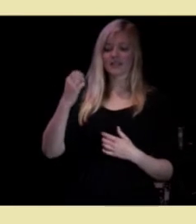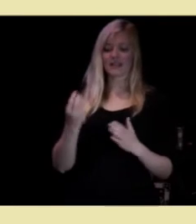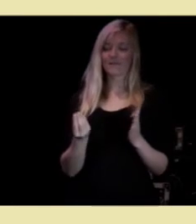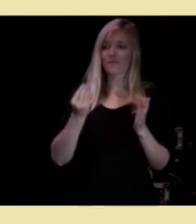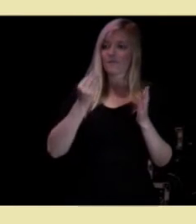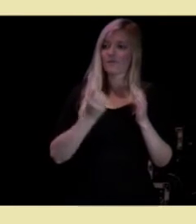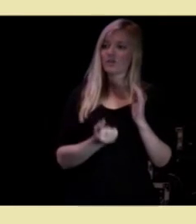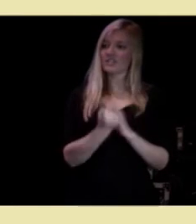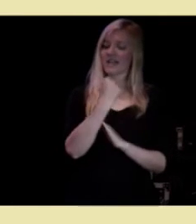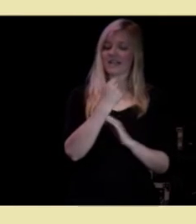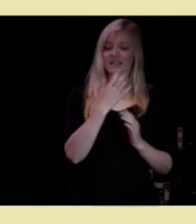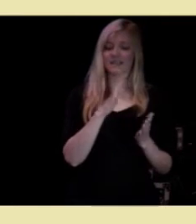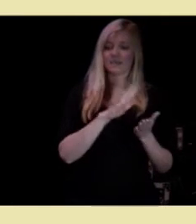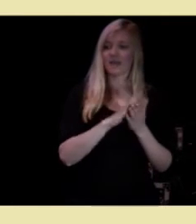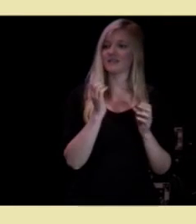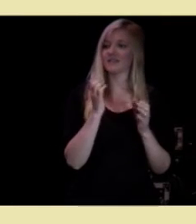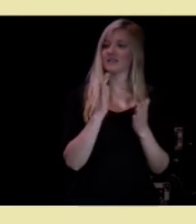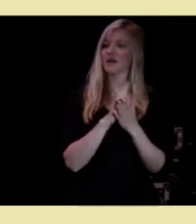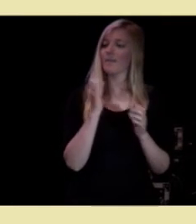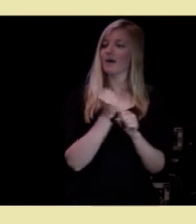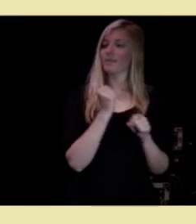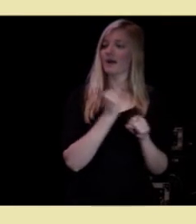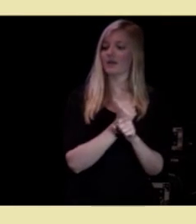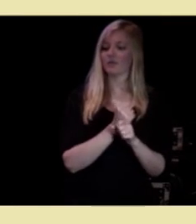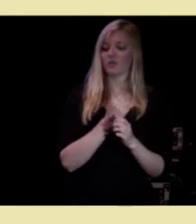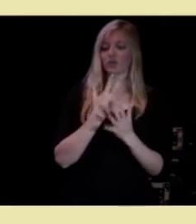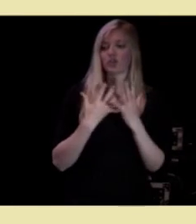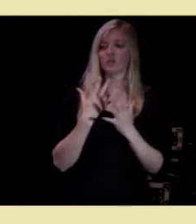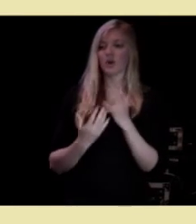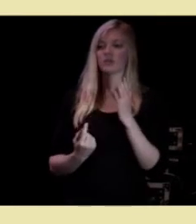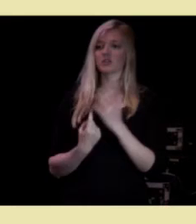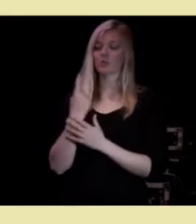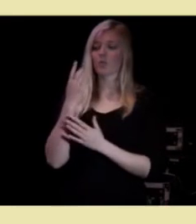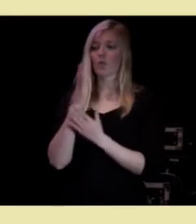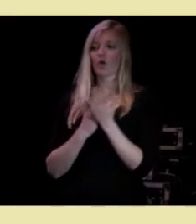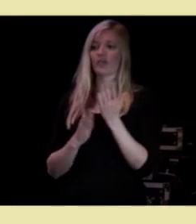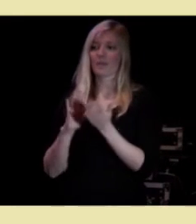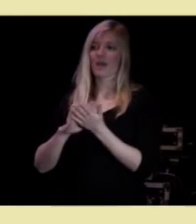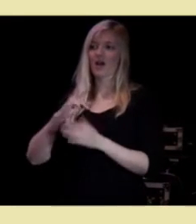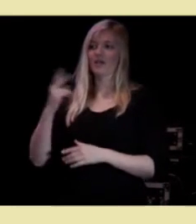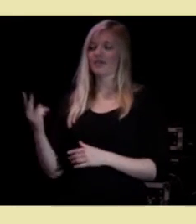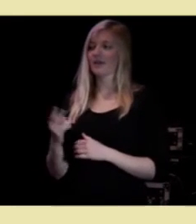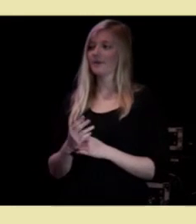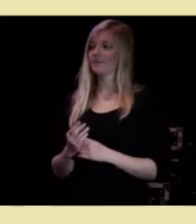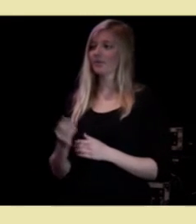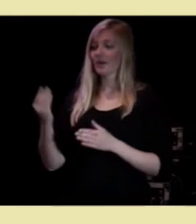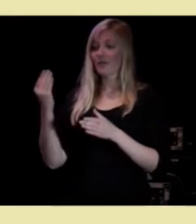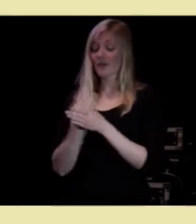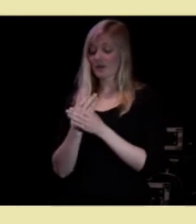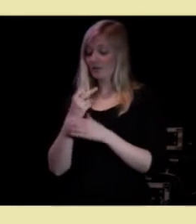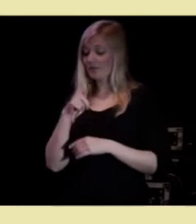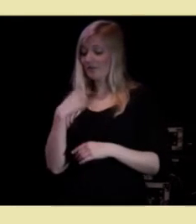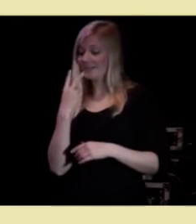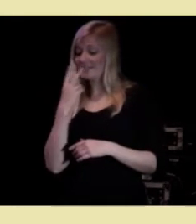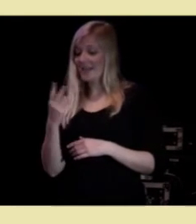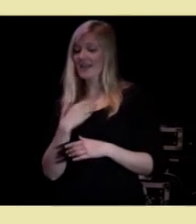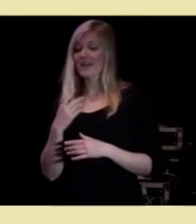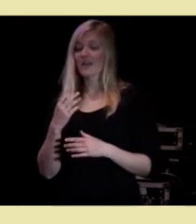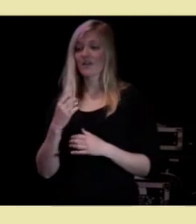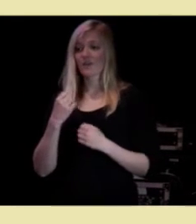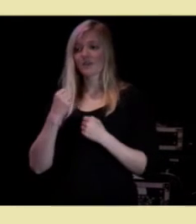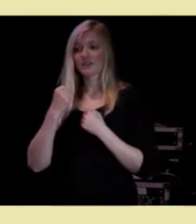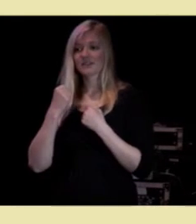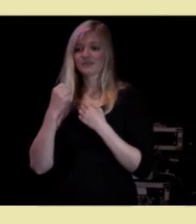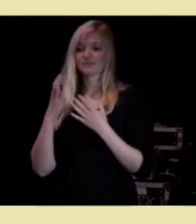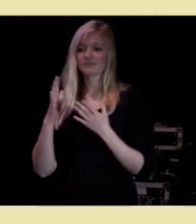forsterkes gjennom samarbeid på en systematisk måte med andre? Så I fellesskap så ser vi frem til en dugnad, der